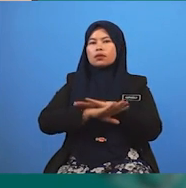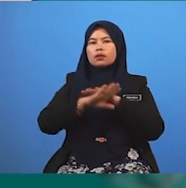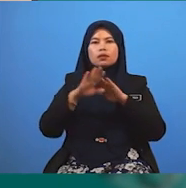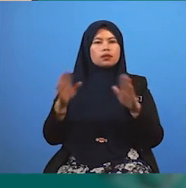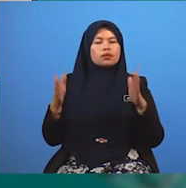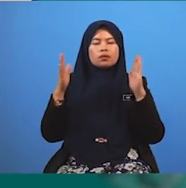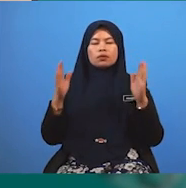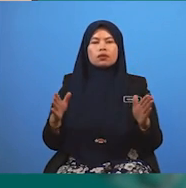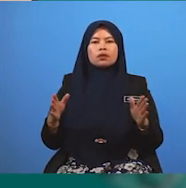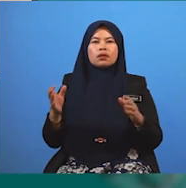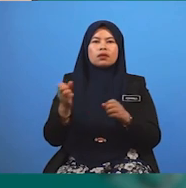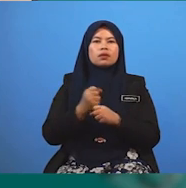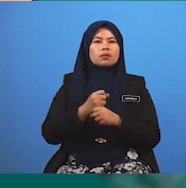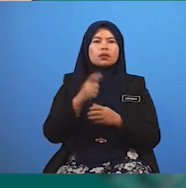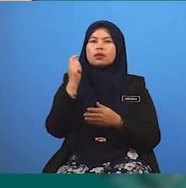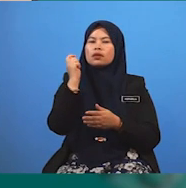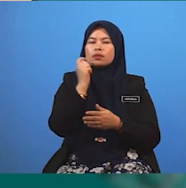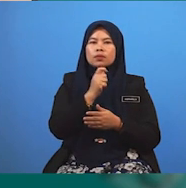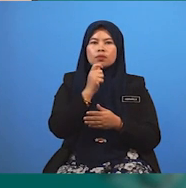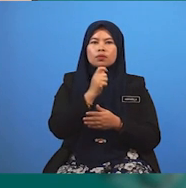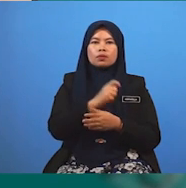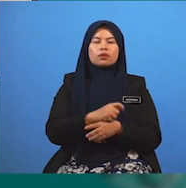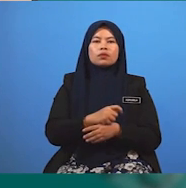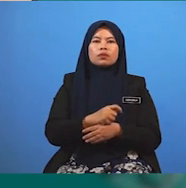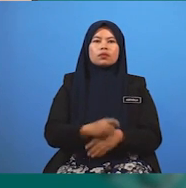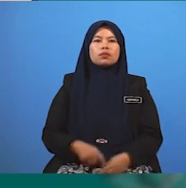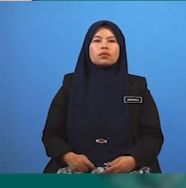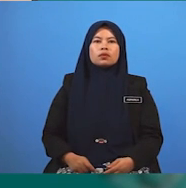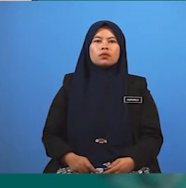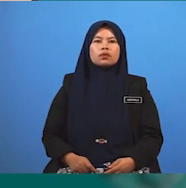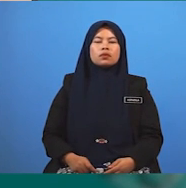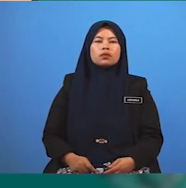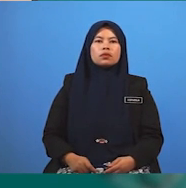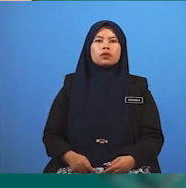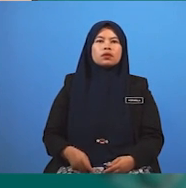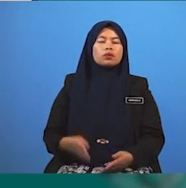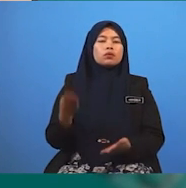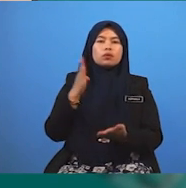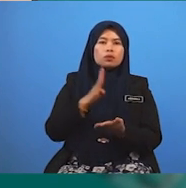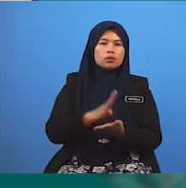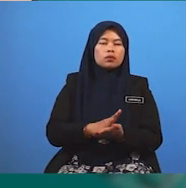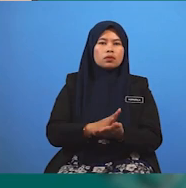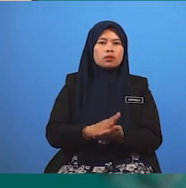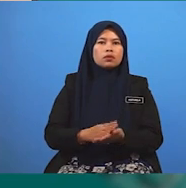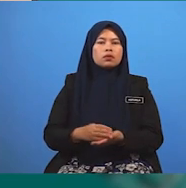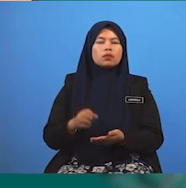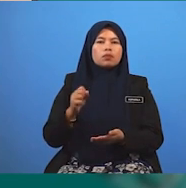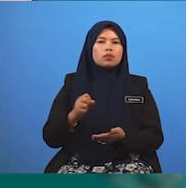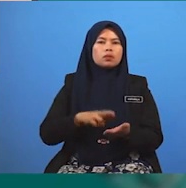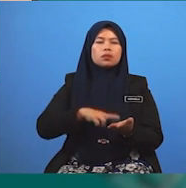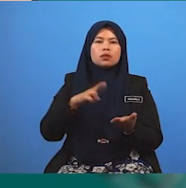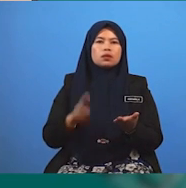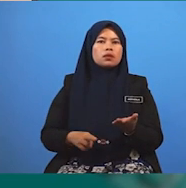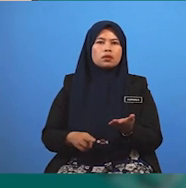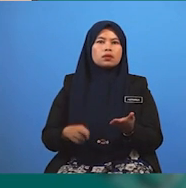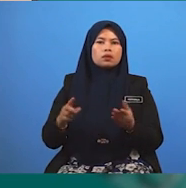berdusta tentang hari kiamat. Kejadian itu merendahkan satu golongan dan meninggikan golongan